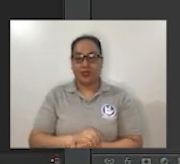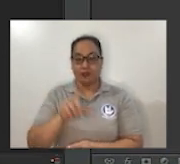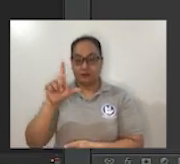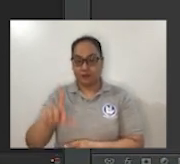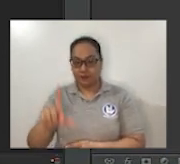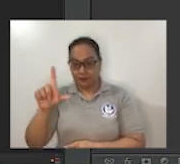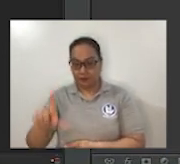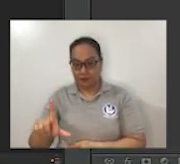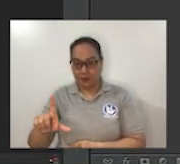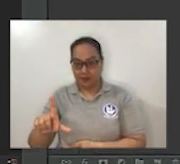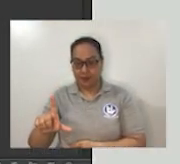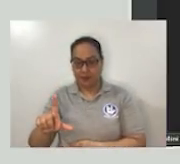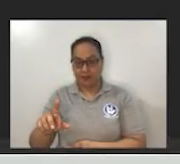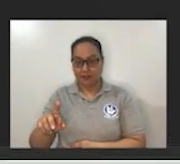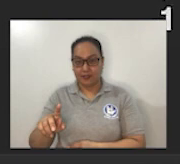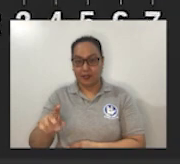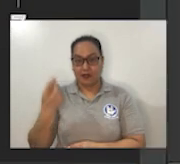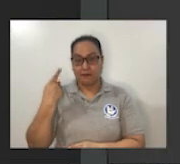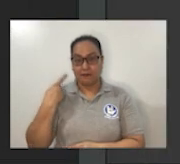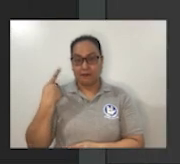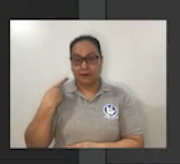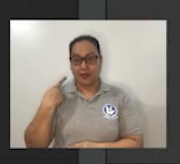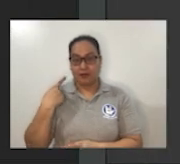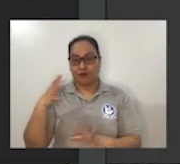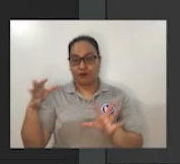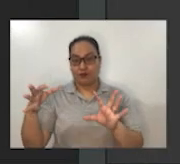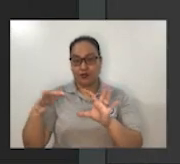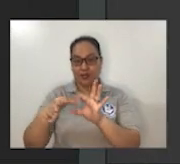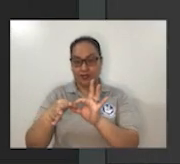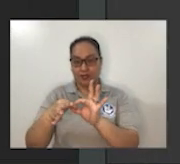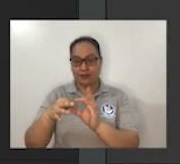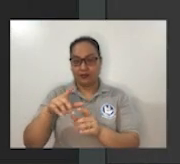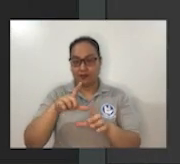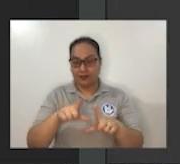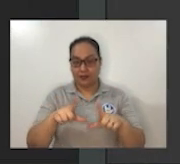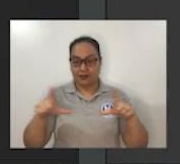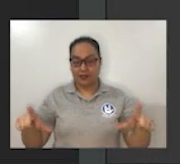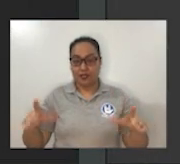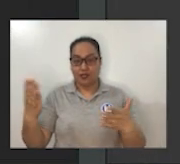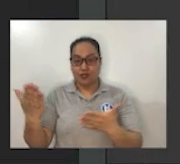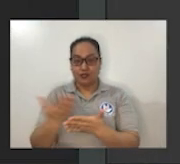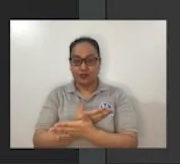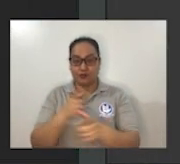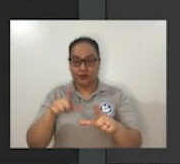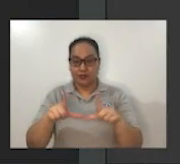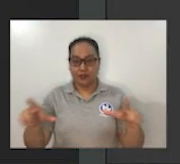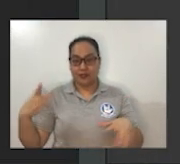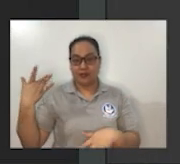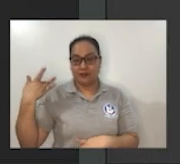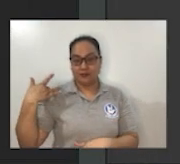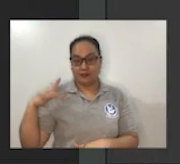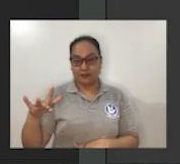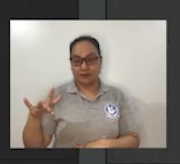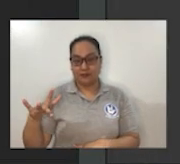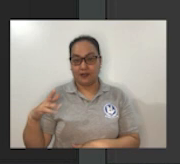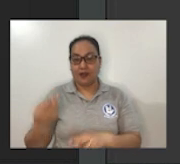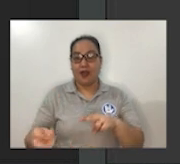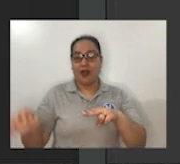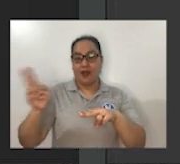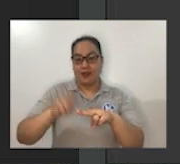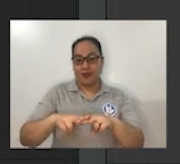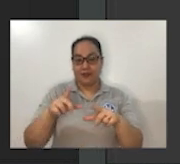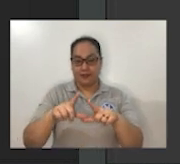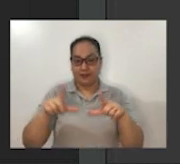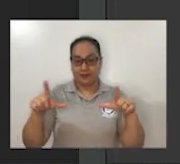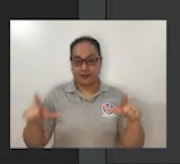Sa bandang ilalim naman, nakalagay ang link layer, new layer style, add layer